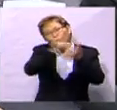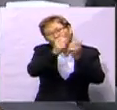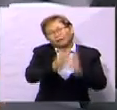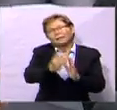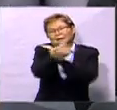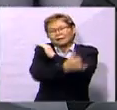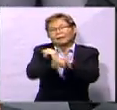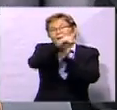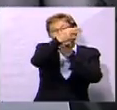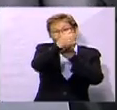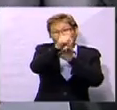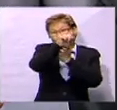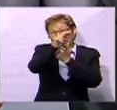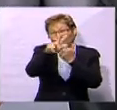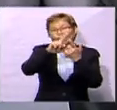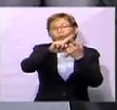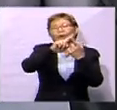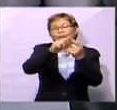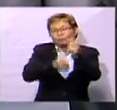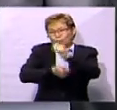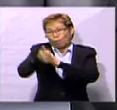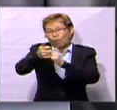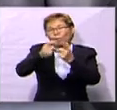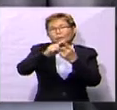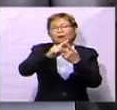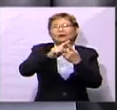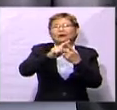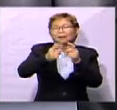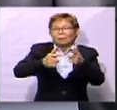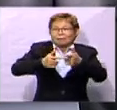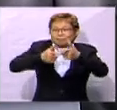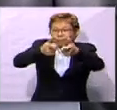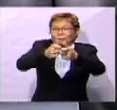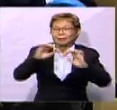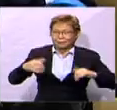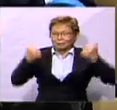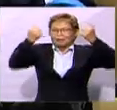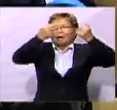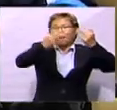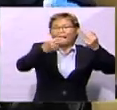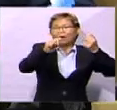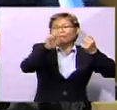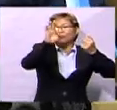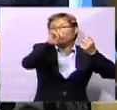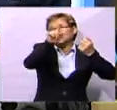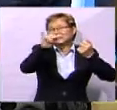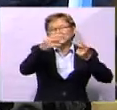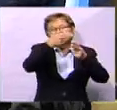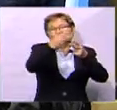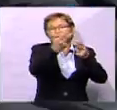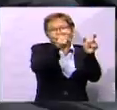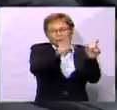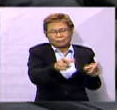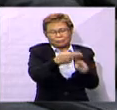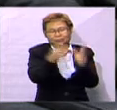negara Khairul Hafiz jantan atau speed jantan dari sukan olahraga dan atlet angkat berat Mohamad hafifi mansor tidak